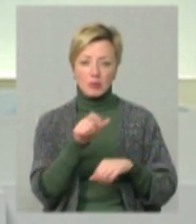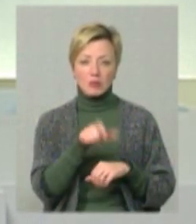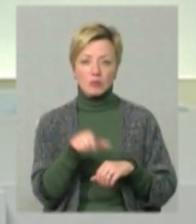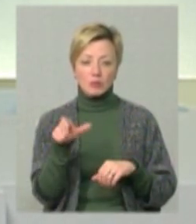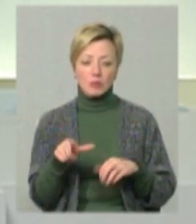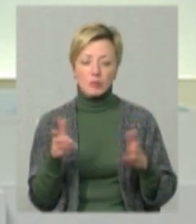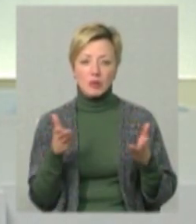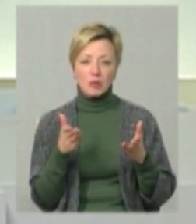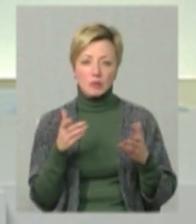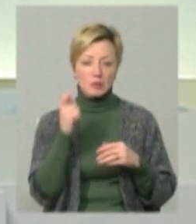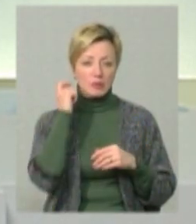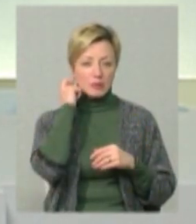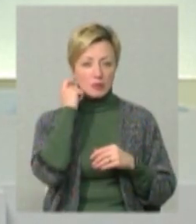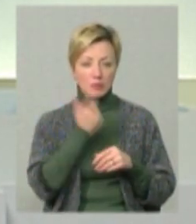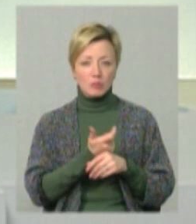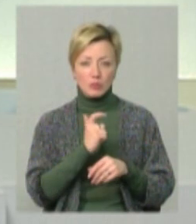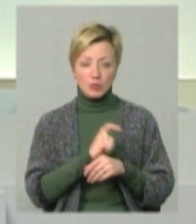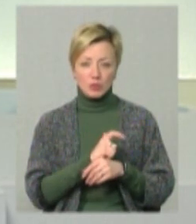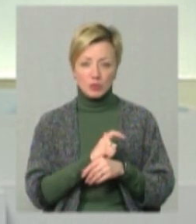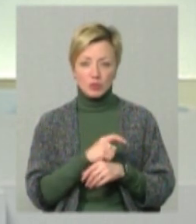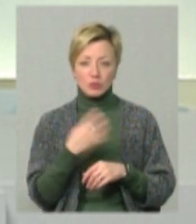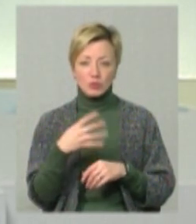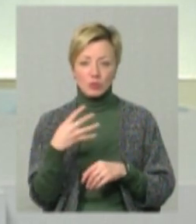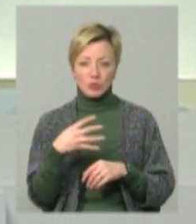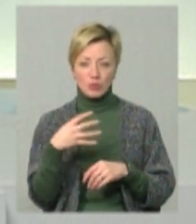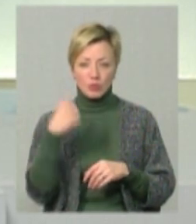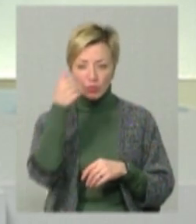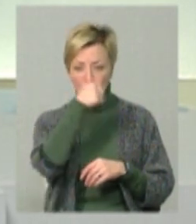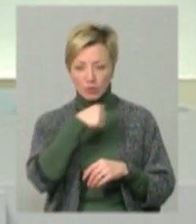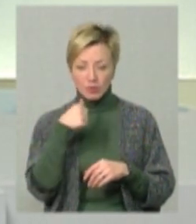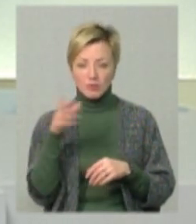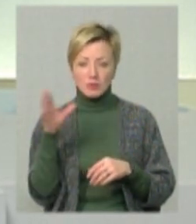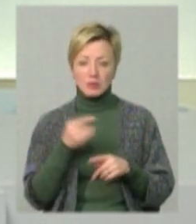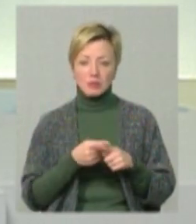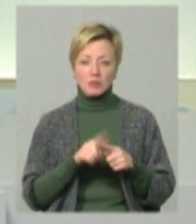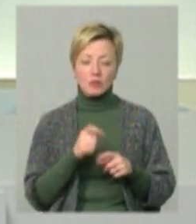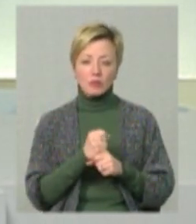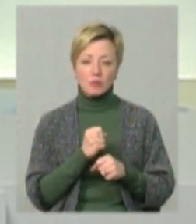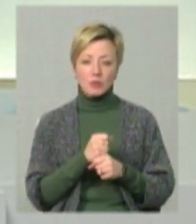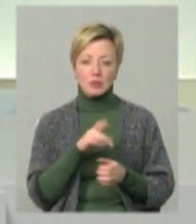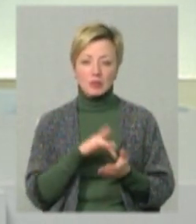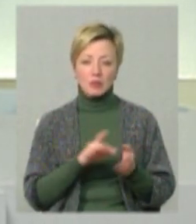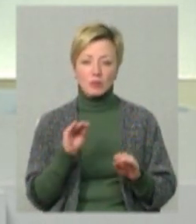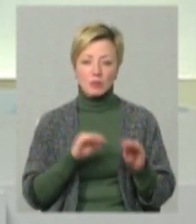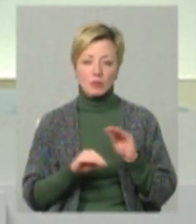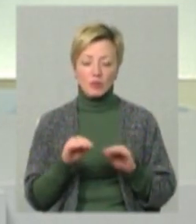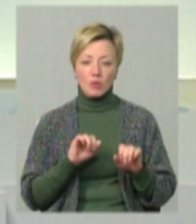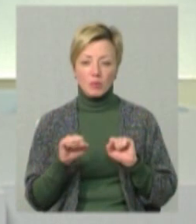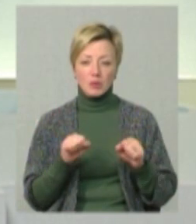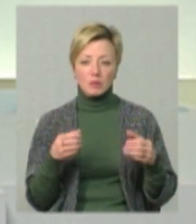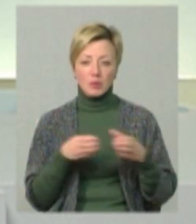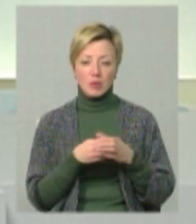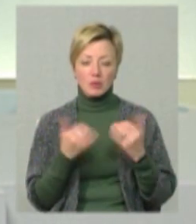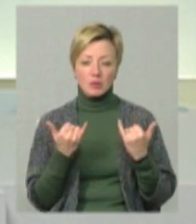яким за віком більш ніж 40 років. Вся ця робота центром комплектування,